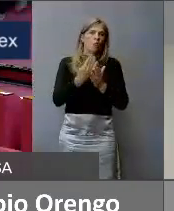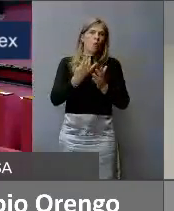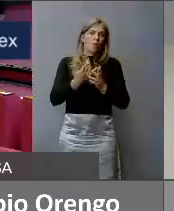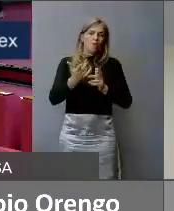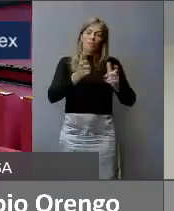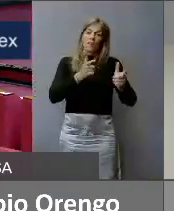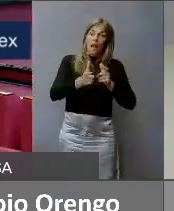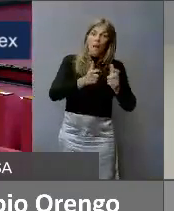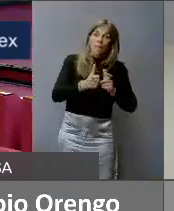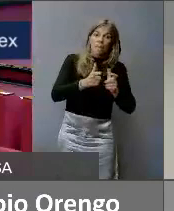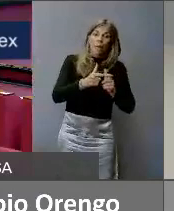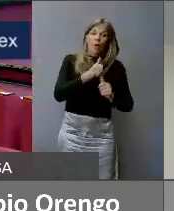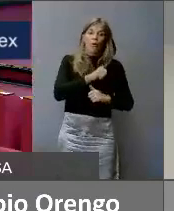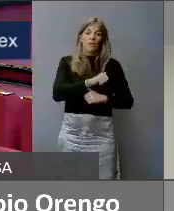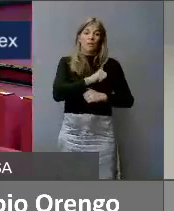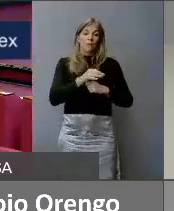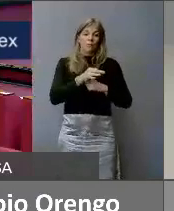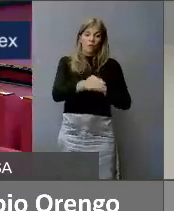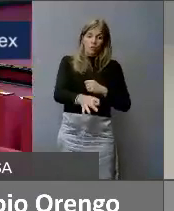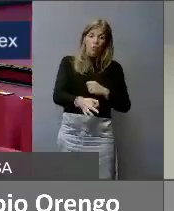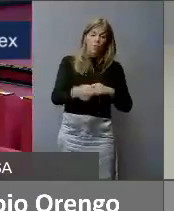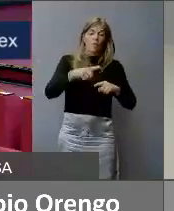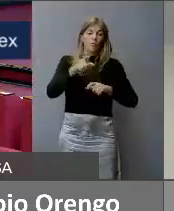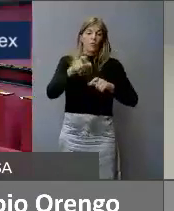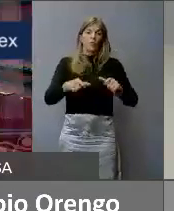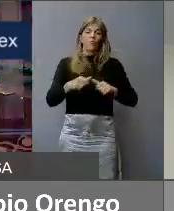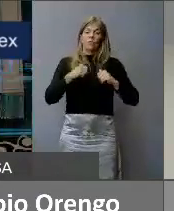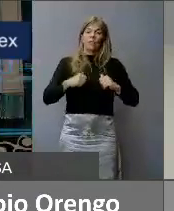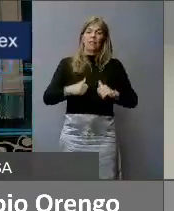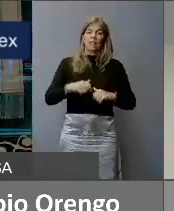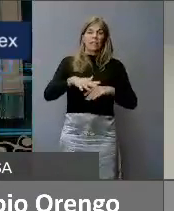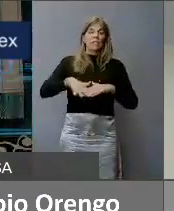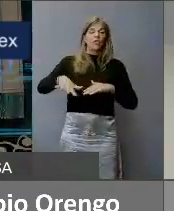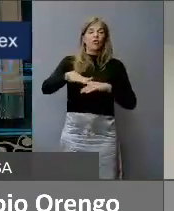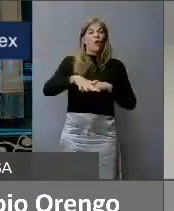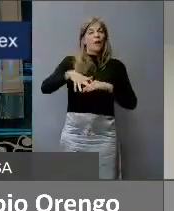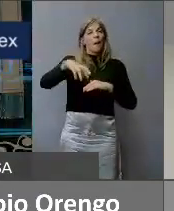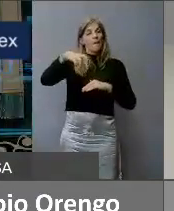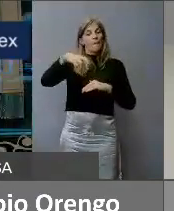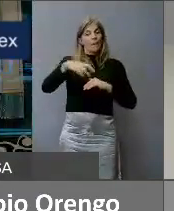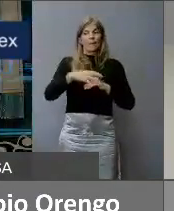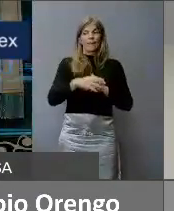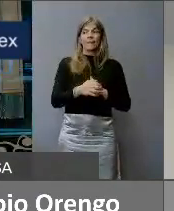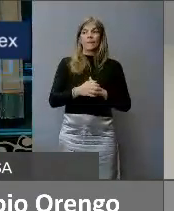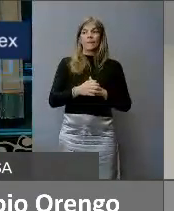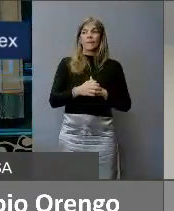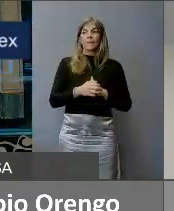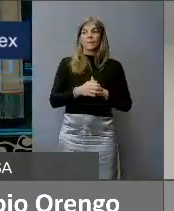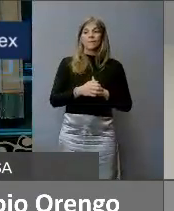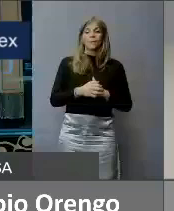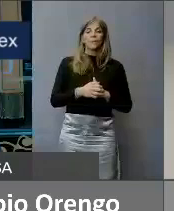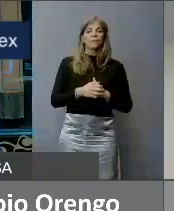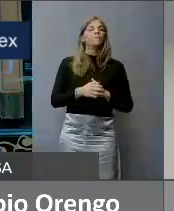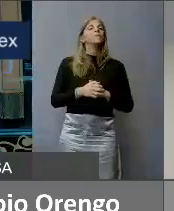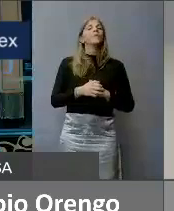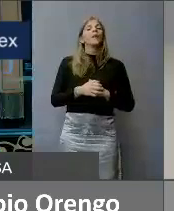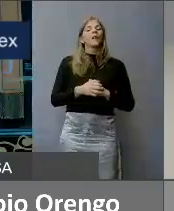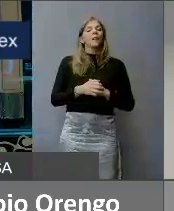municipi e quindi di conseguenza con i cittadini per jesi grazie grazie a lei allora facevo i segnali di fumo prima